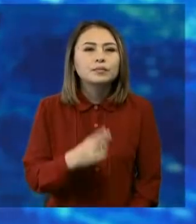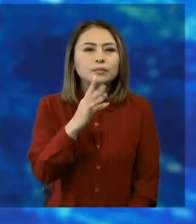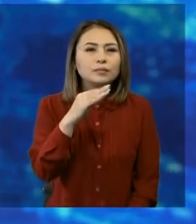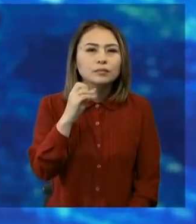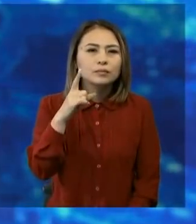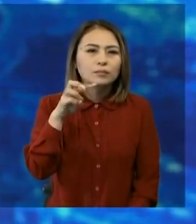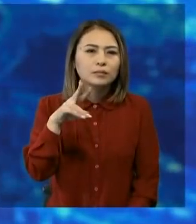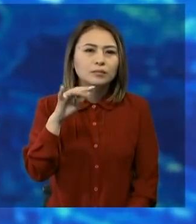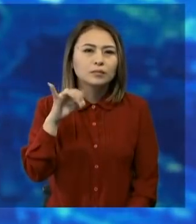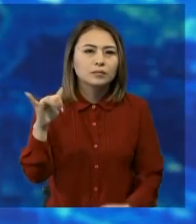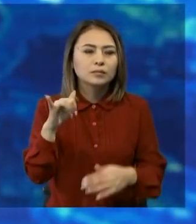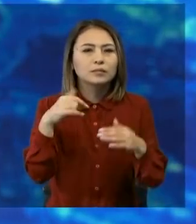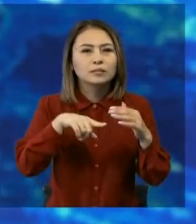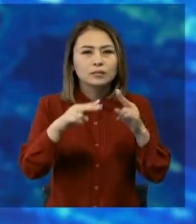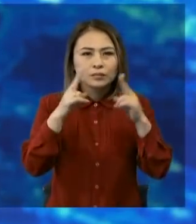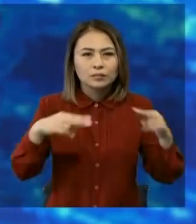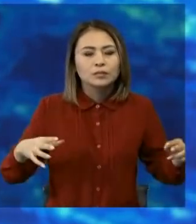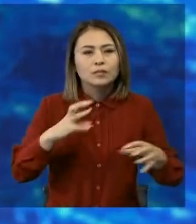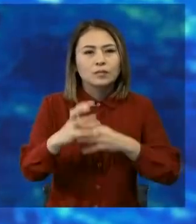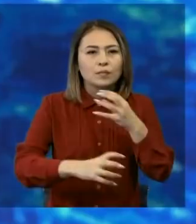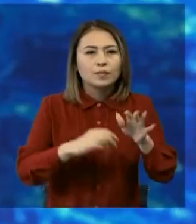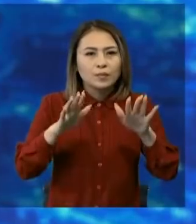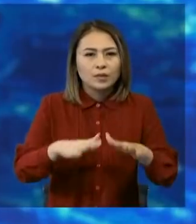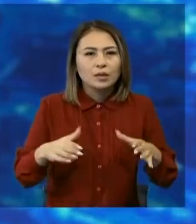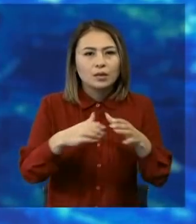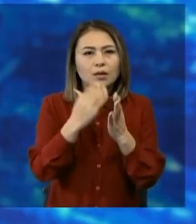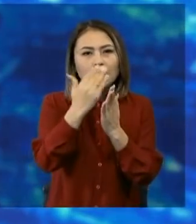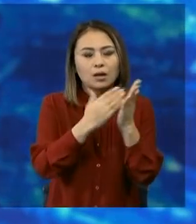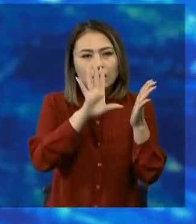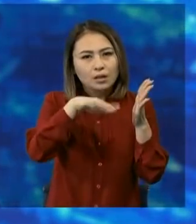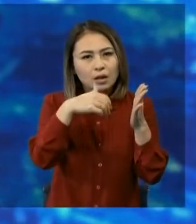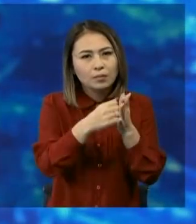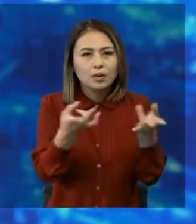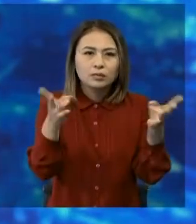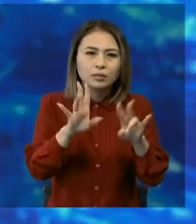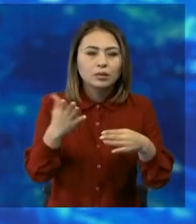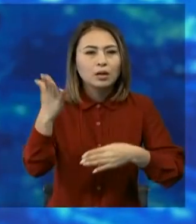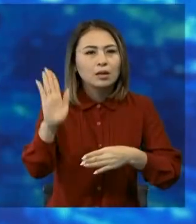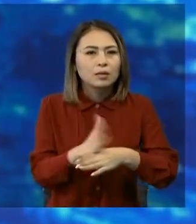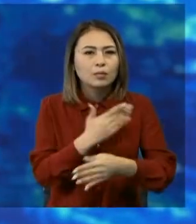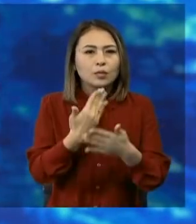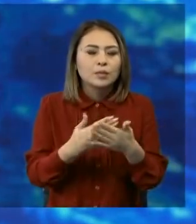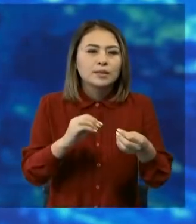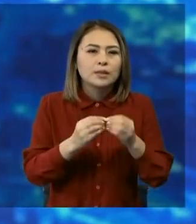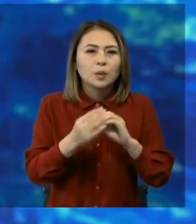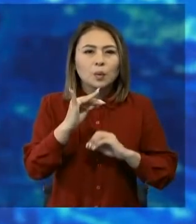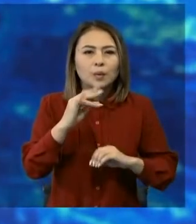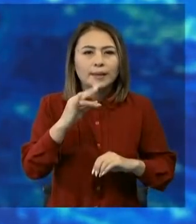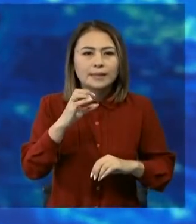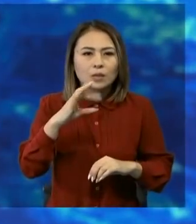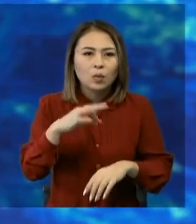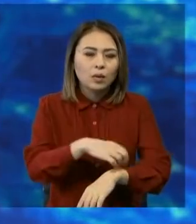Қожа Ахмет Ясауи кесенесі дүниежүзілік мәдени мұралар тізімінде қалама, әлде алынып тасталама? Бұл мәселе